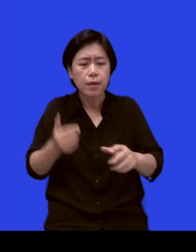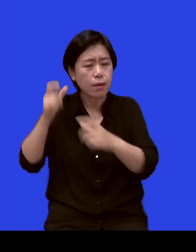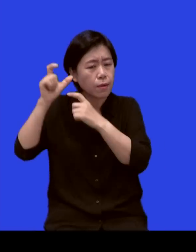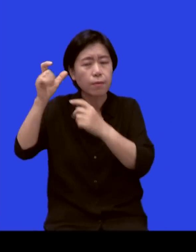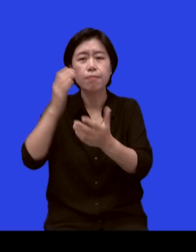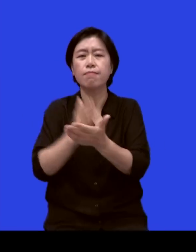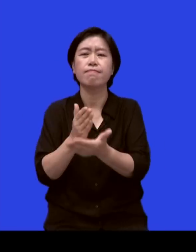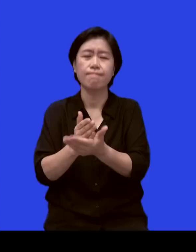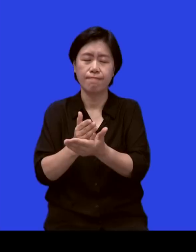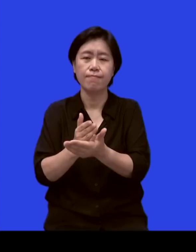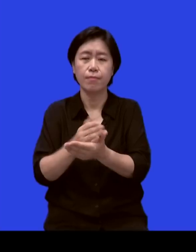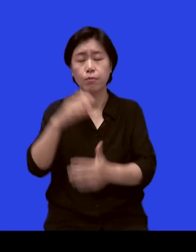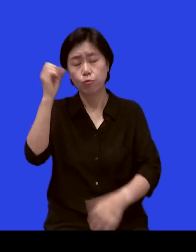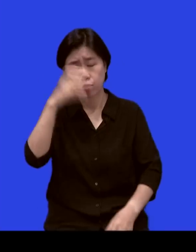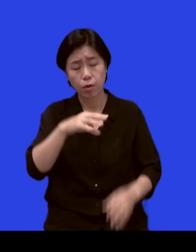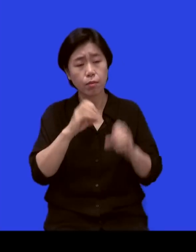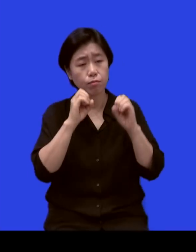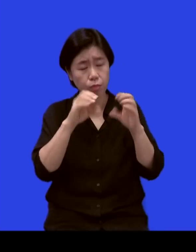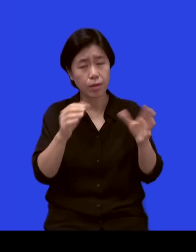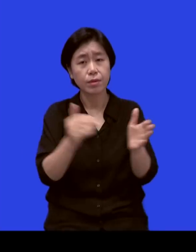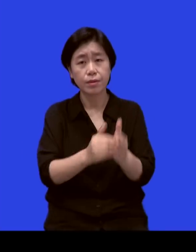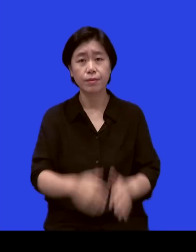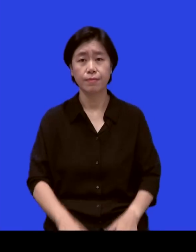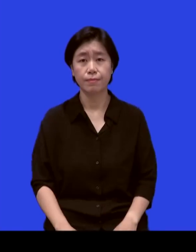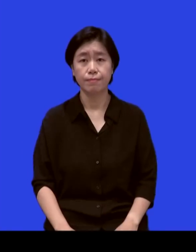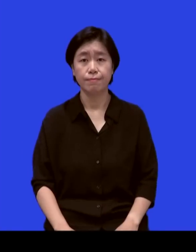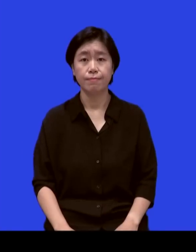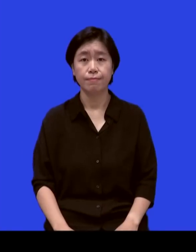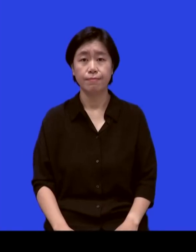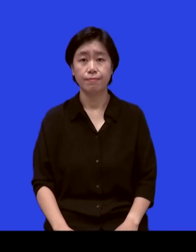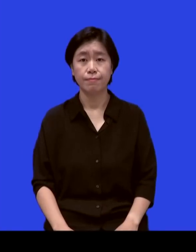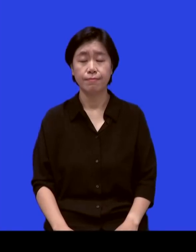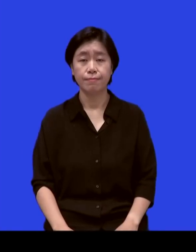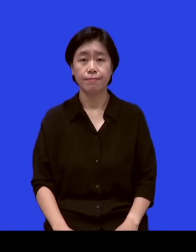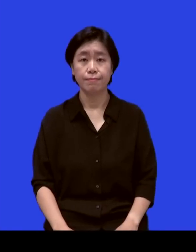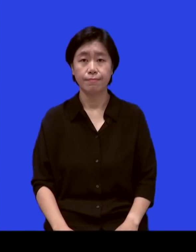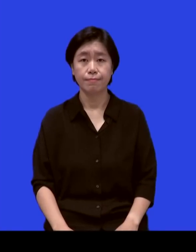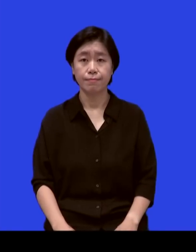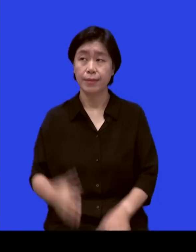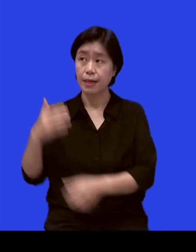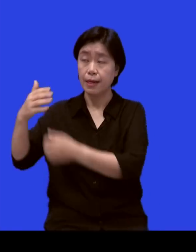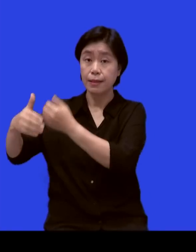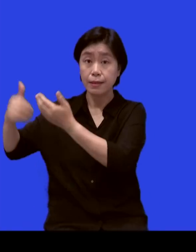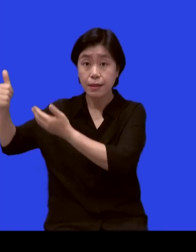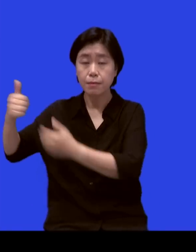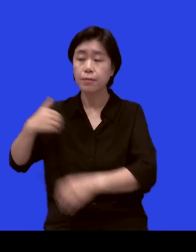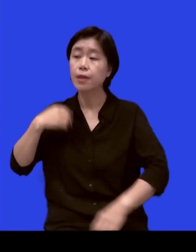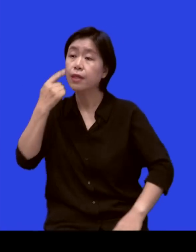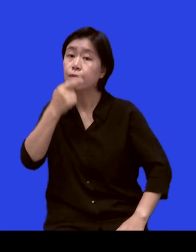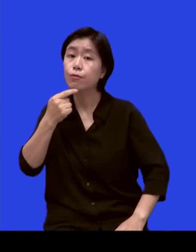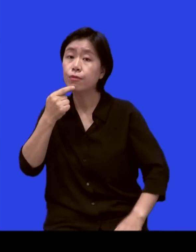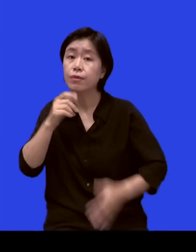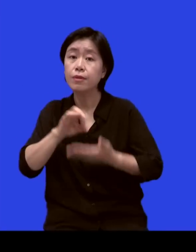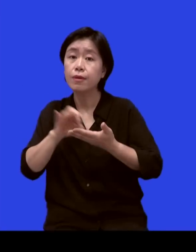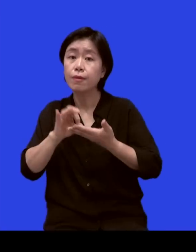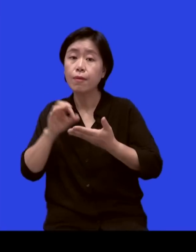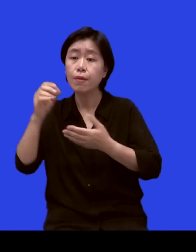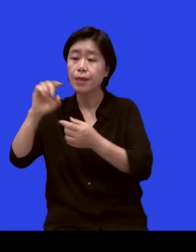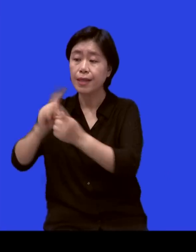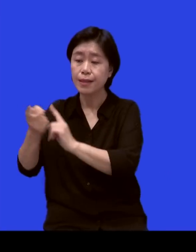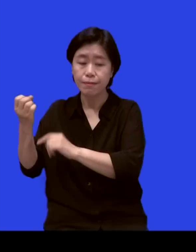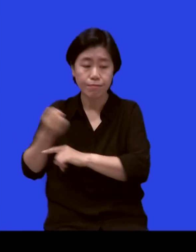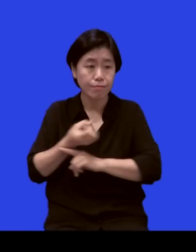그냥 전하는 거예요. 그냥 나는 도구 된다. 그럼요. 그러니까 하나님 내 입술을 통해서 말씀해 주실 거라